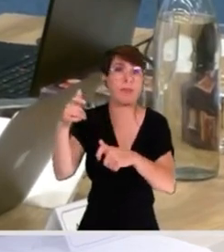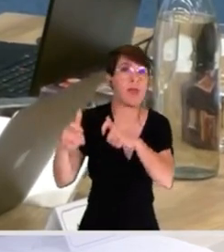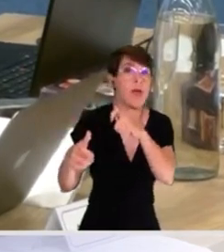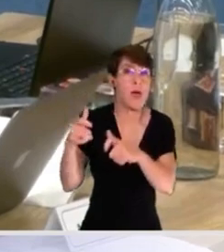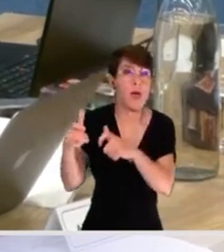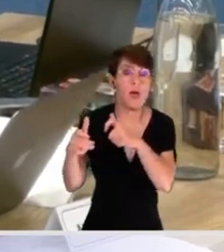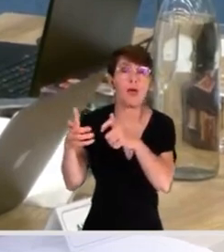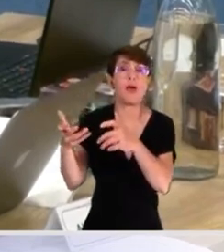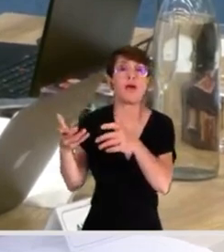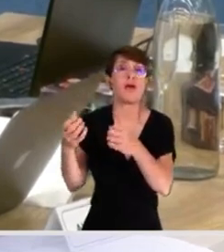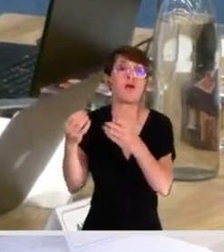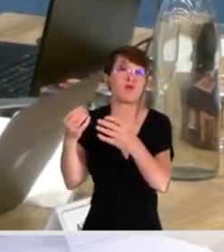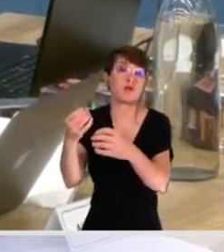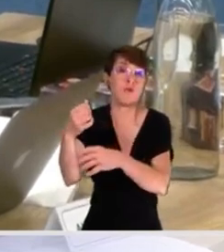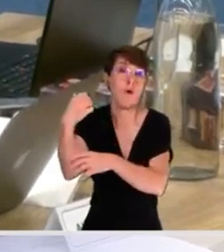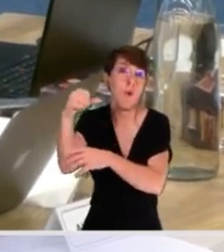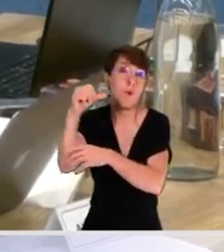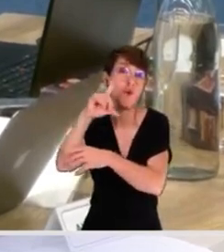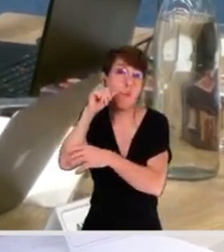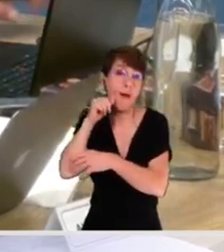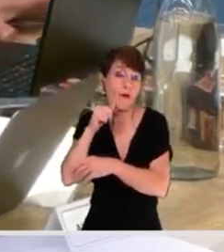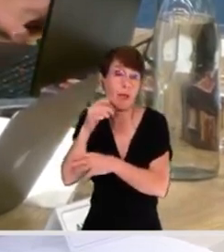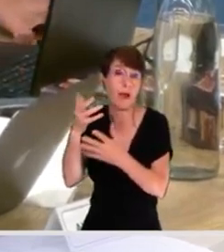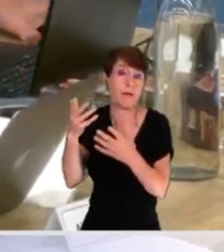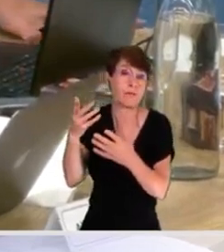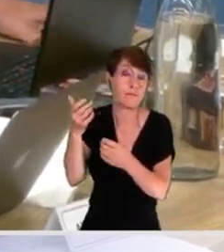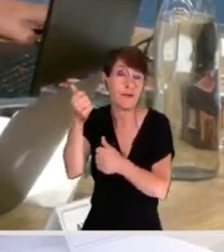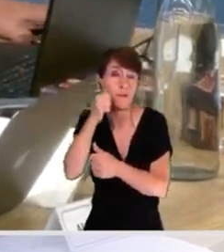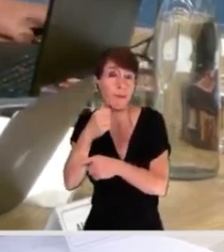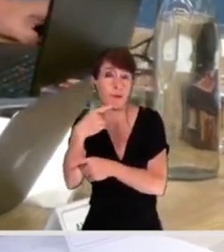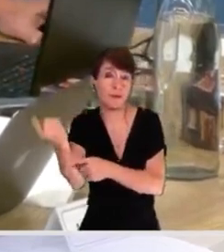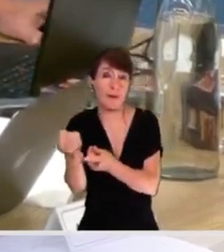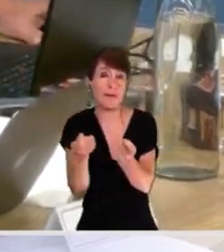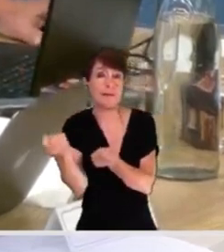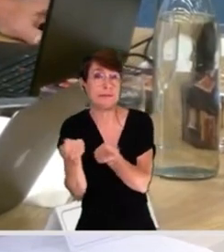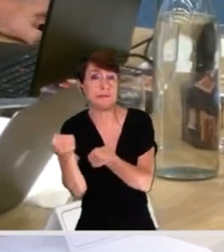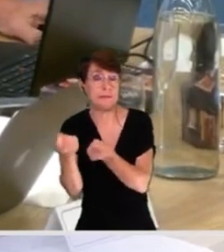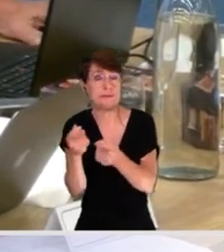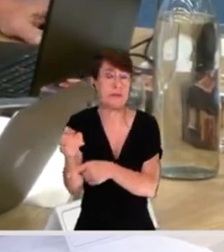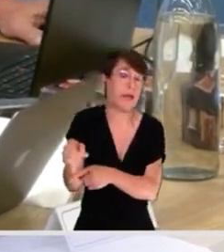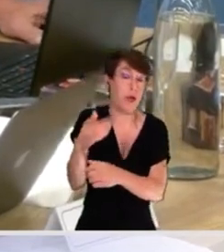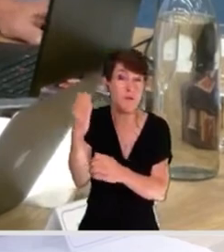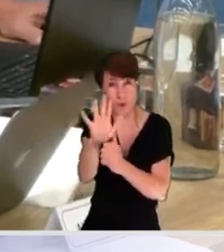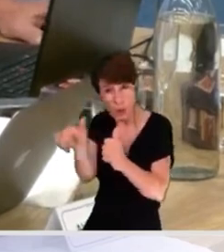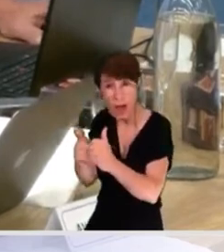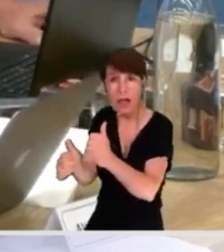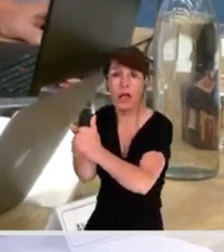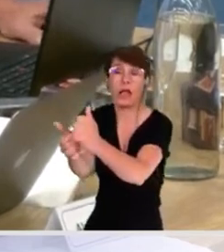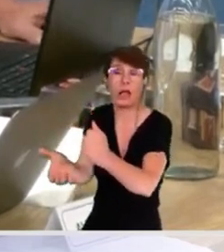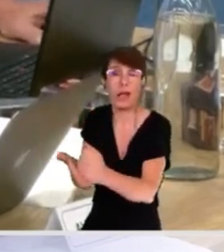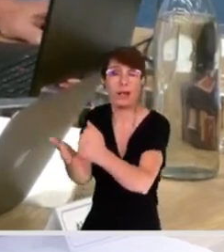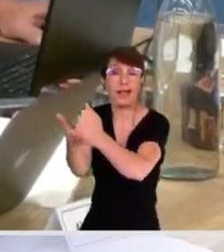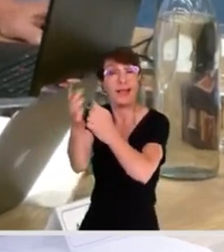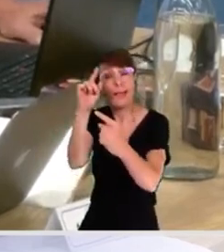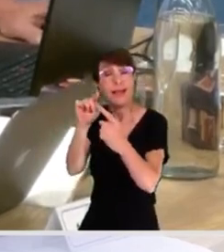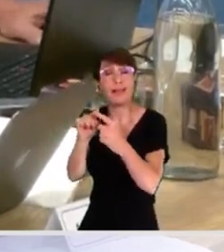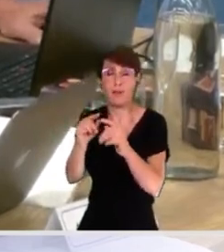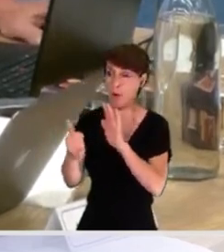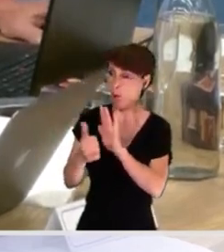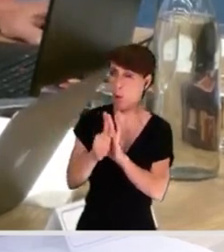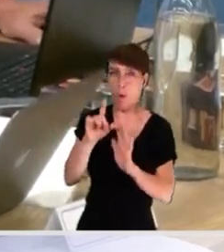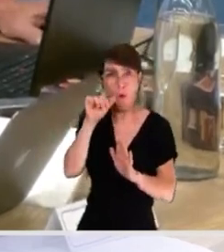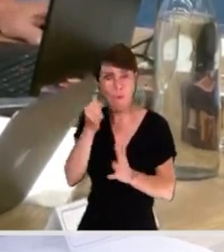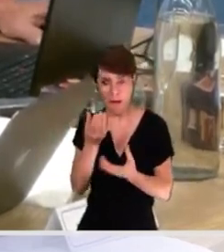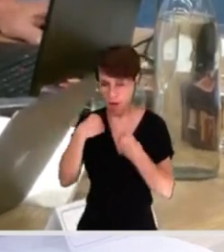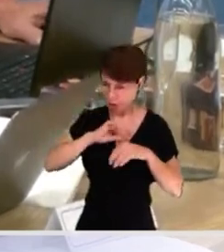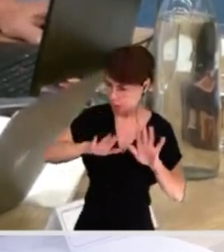pour la plupart monoparentales, on le sait, qui regroupent la question de la parentalité afin de